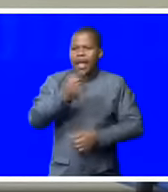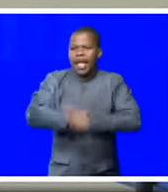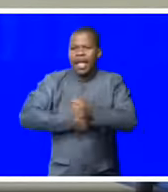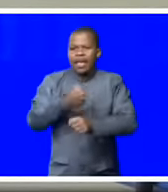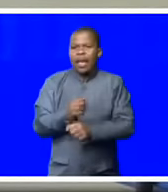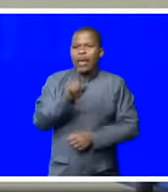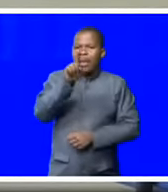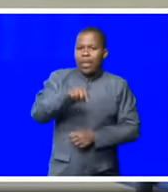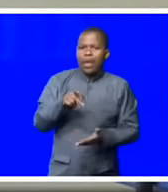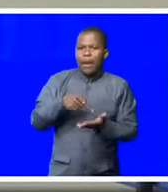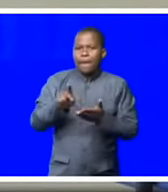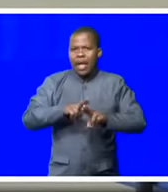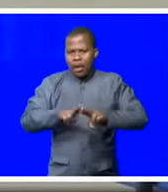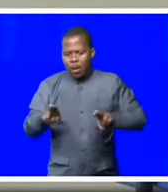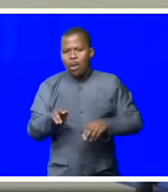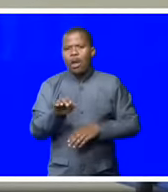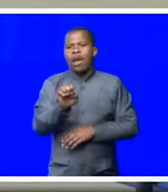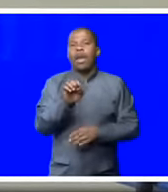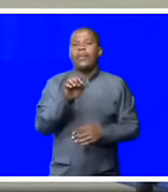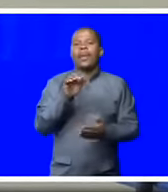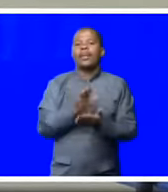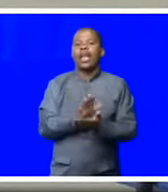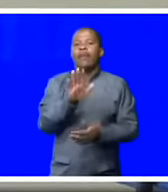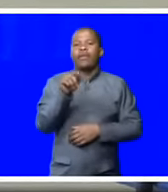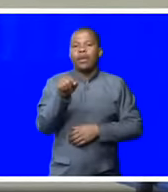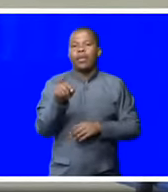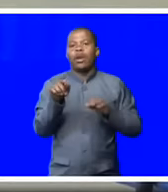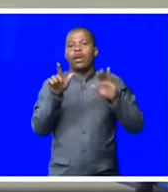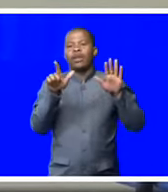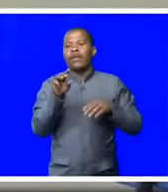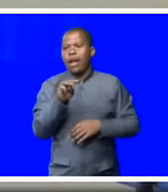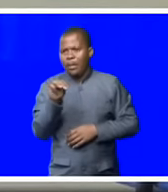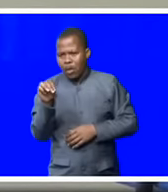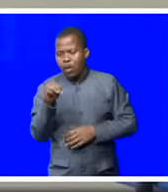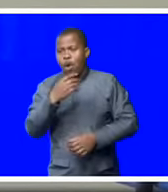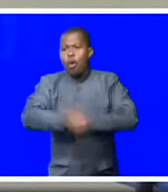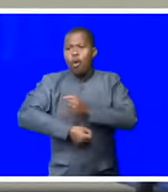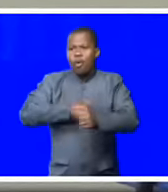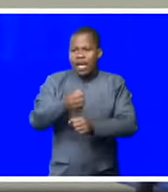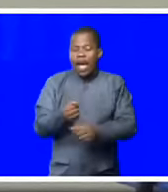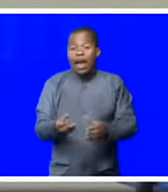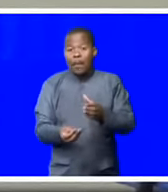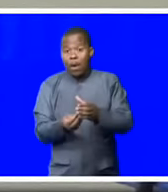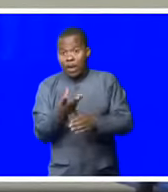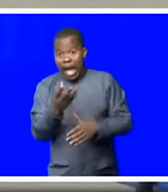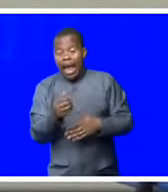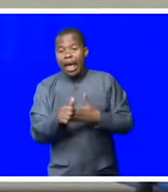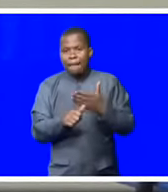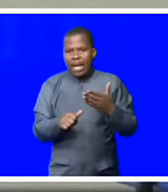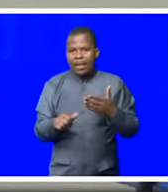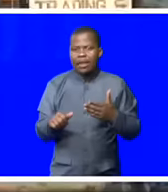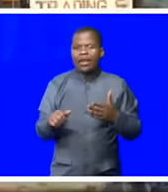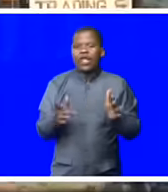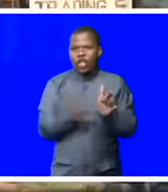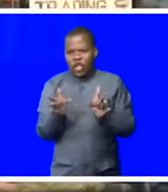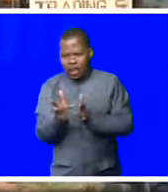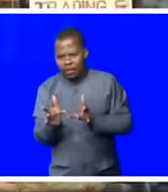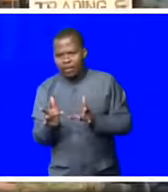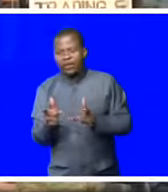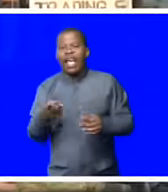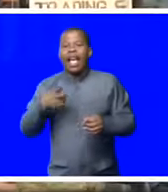15.7 million. Nasivula umnyaka ngisho ukuthi nasiqala April beyithi